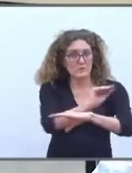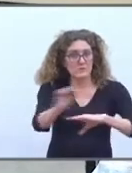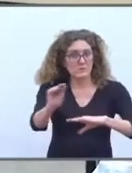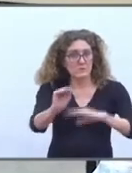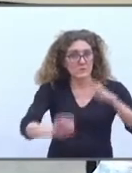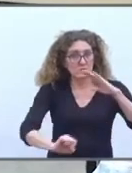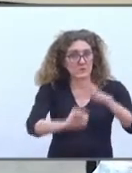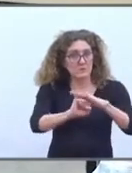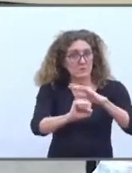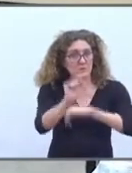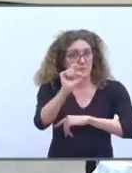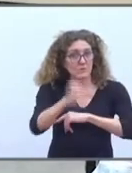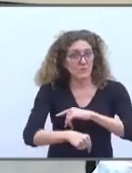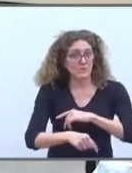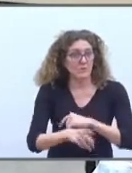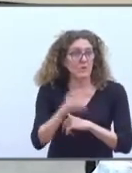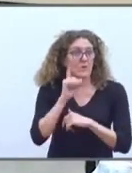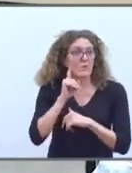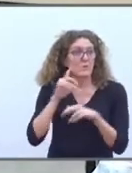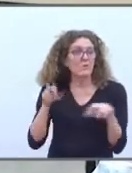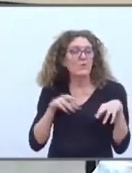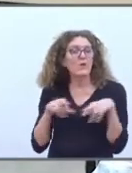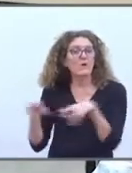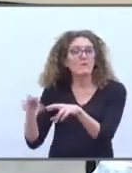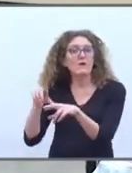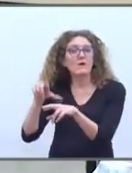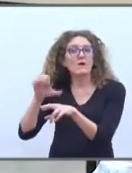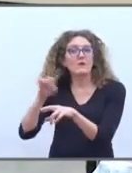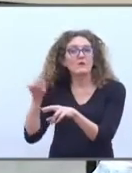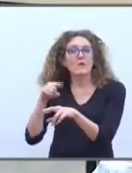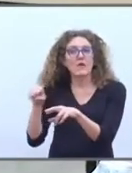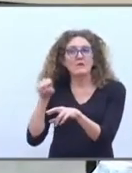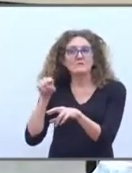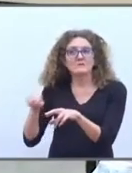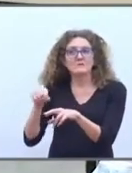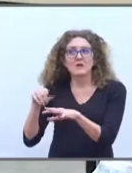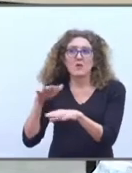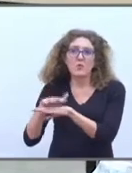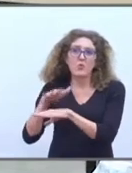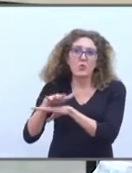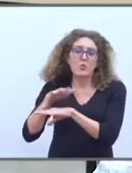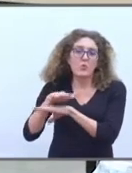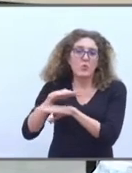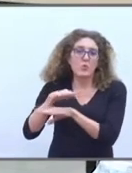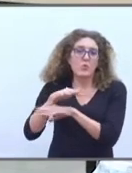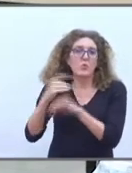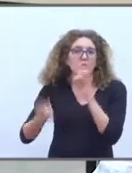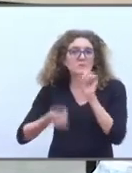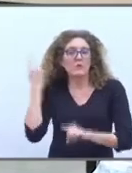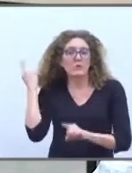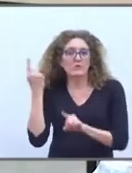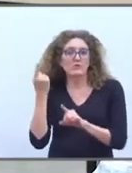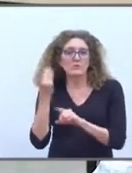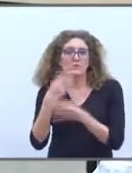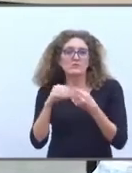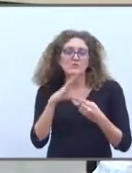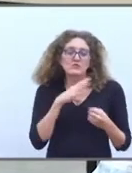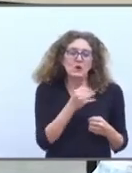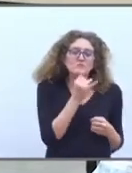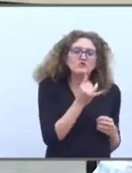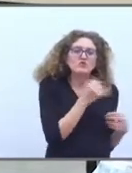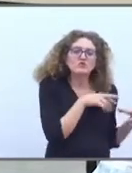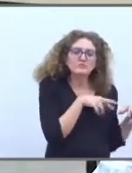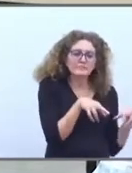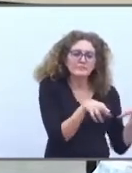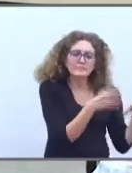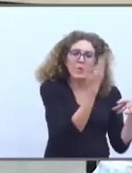ressource aquifère du Lez qui est proprement importante et décisive. Mais il y a aussi d'autres petites ressources. Il y a une étude à